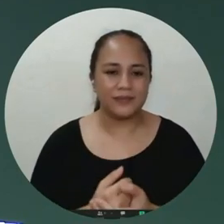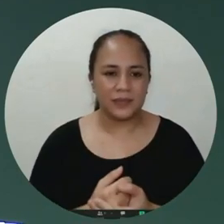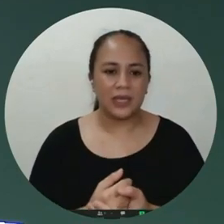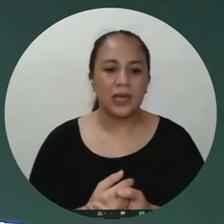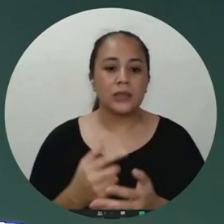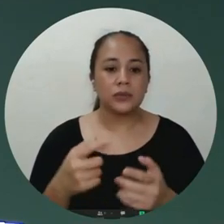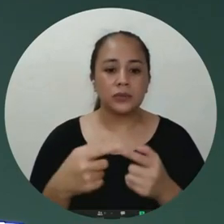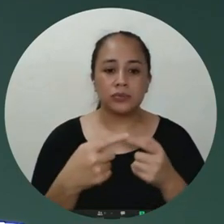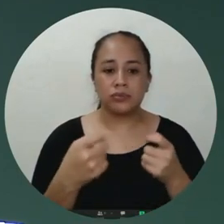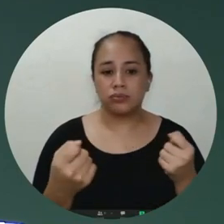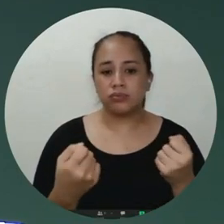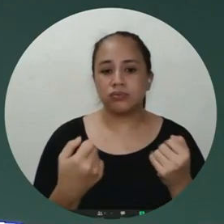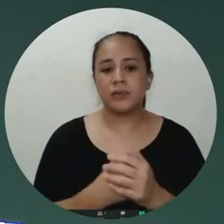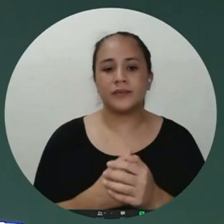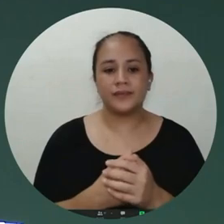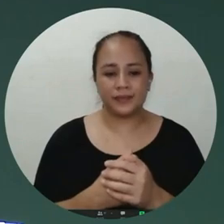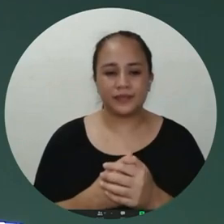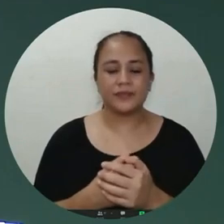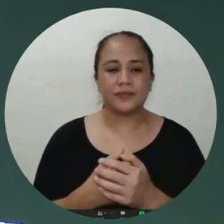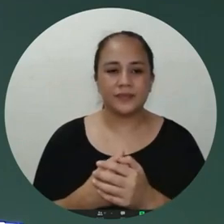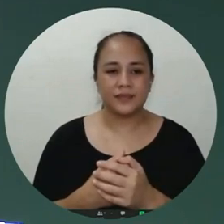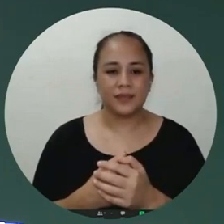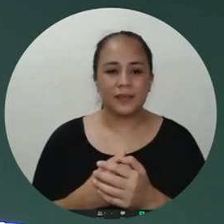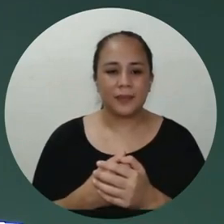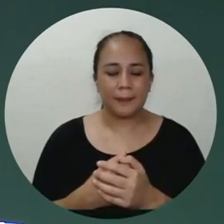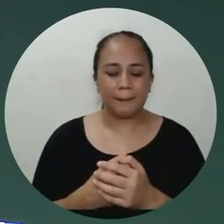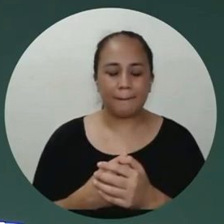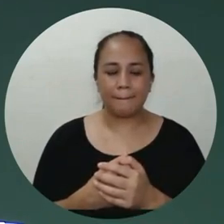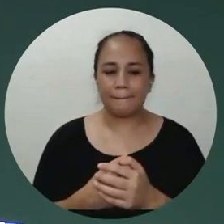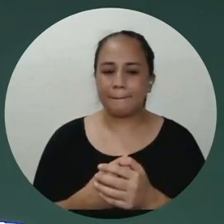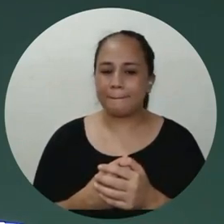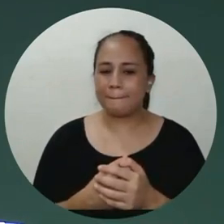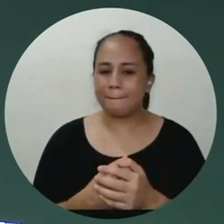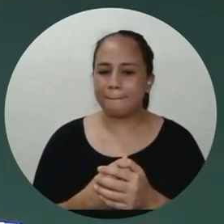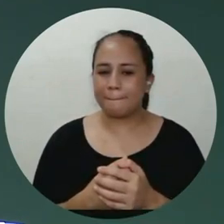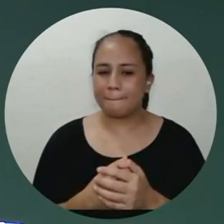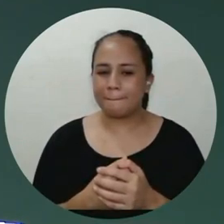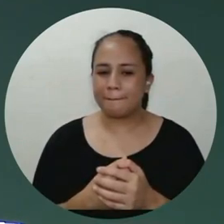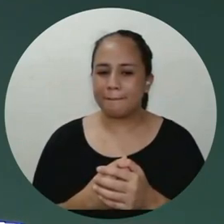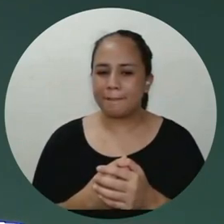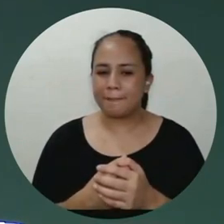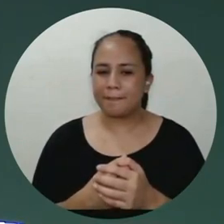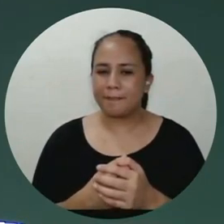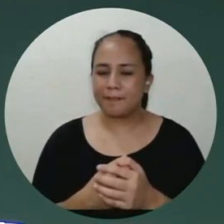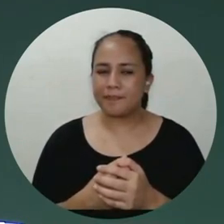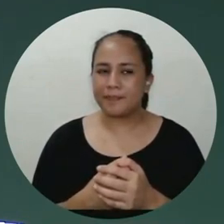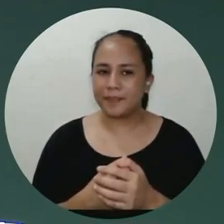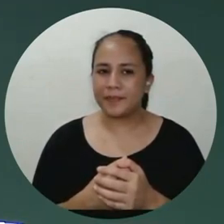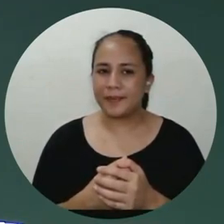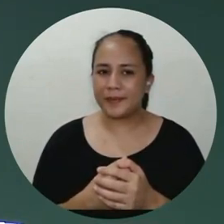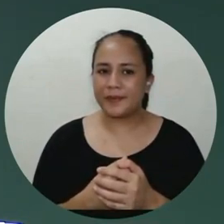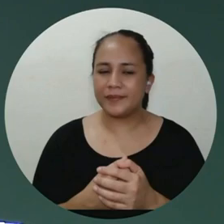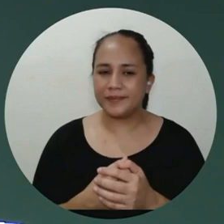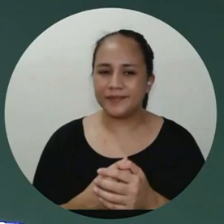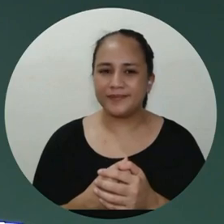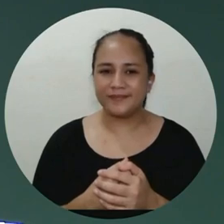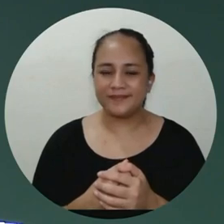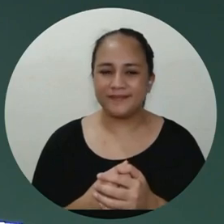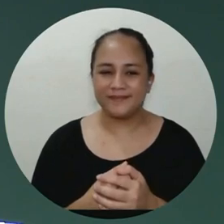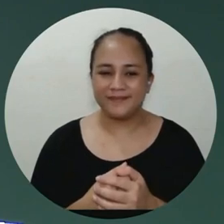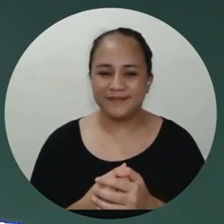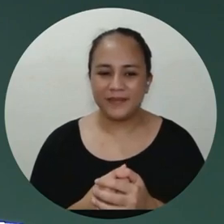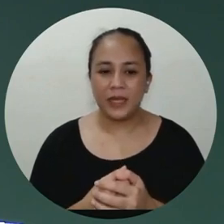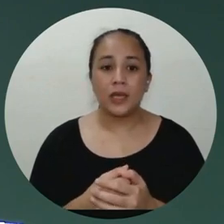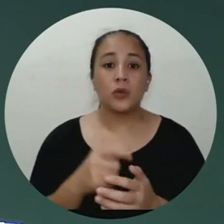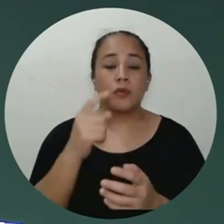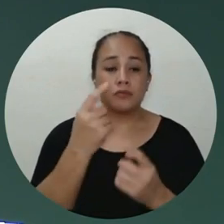gospel is the law. 율법 눈으로 보는 사람들은 저 사람 틀렸다, 맞다, 짜증내고 화내고 싸우고 분쟁하고 전부 율법이에요. So someone who is